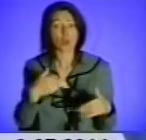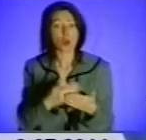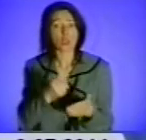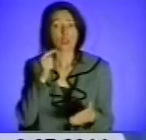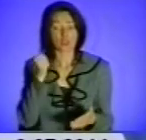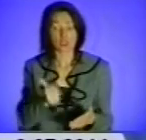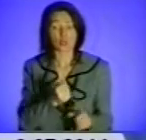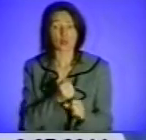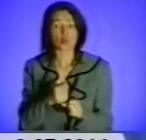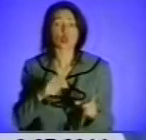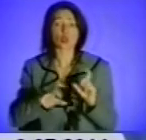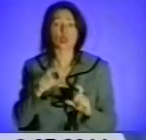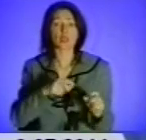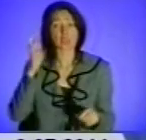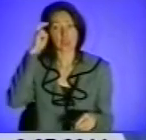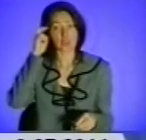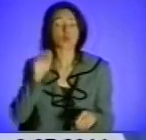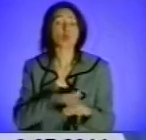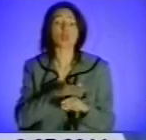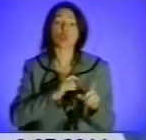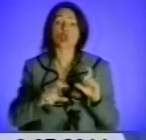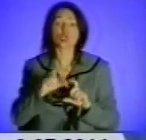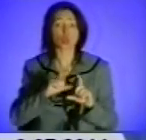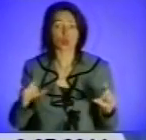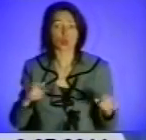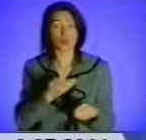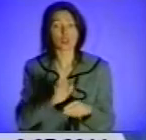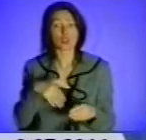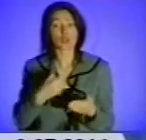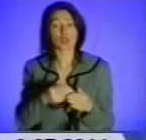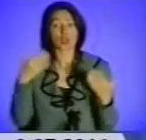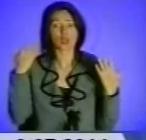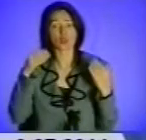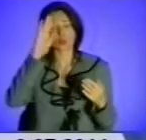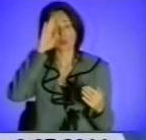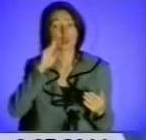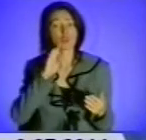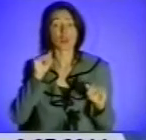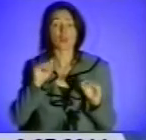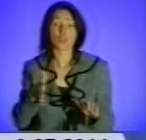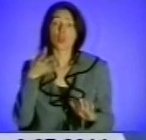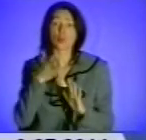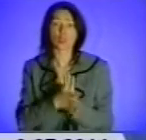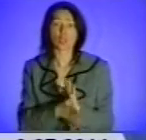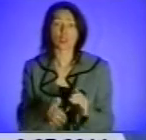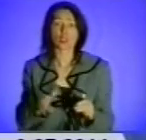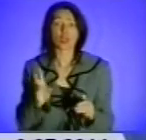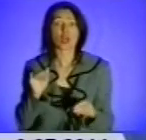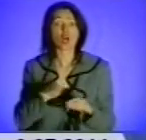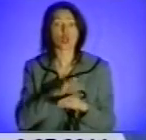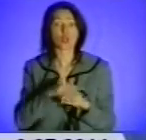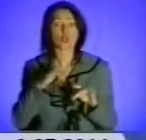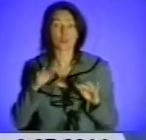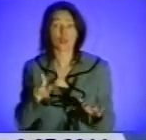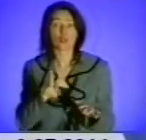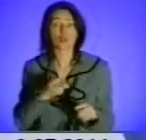працюють студенти Київського гуманітарного інституту. Частину своїх канікул юнаки та дівчата вирішили потратити на добрі справи.